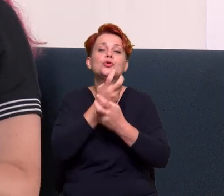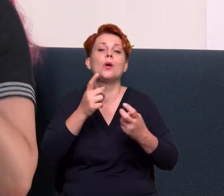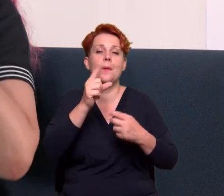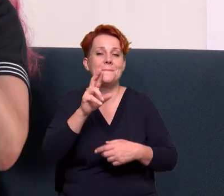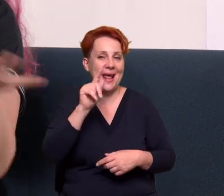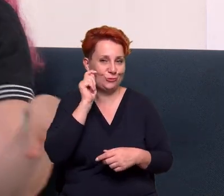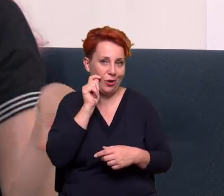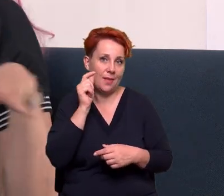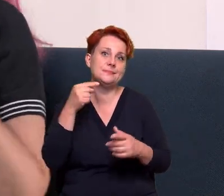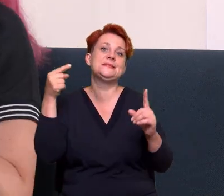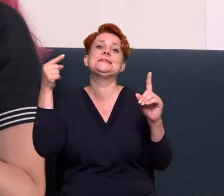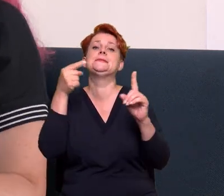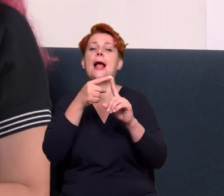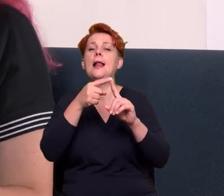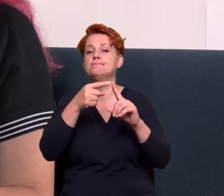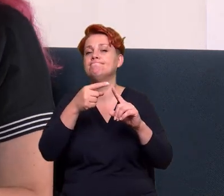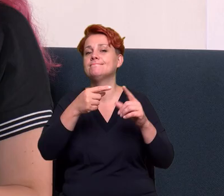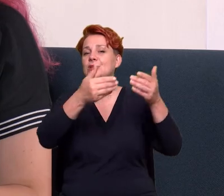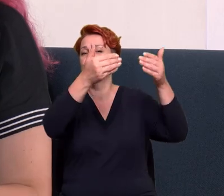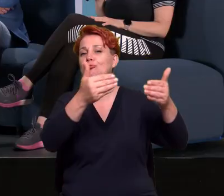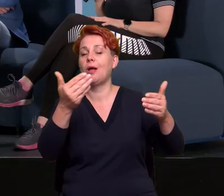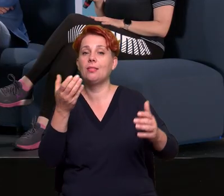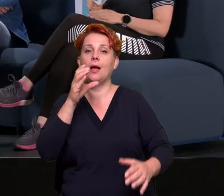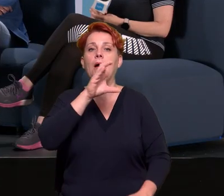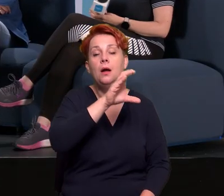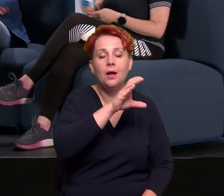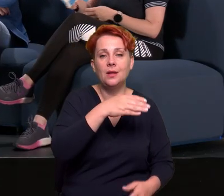na ścianie. I ten wachlarz możliwości jest tutaj zupełnie niesamowity.